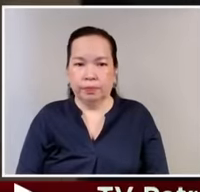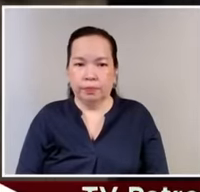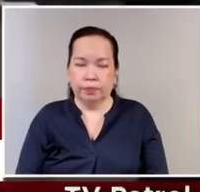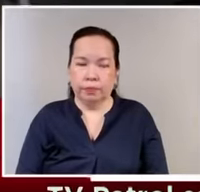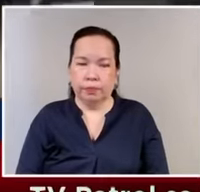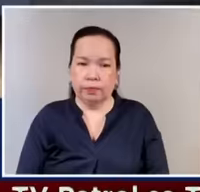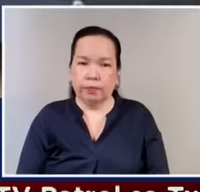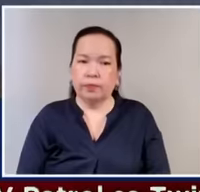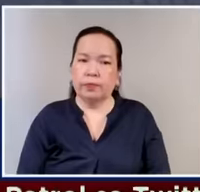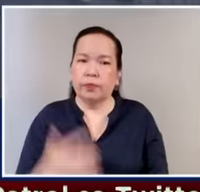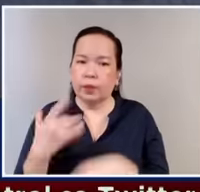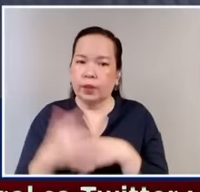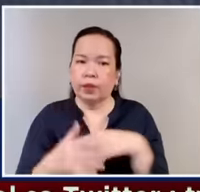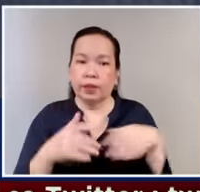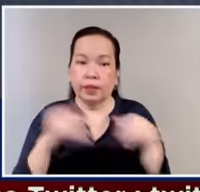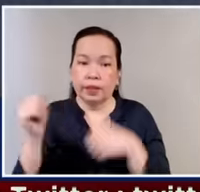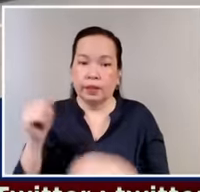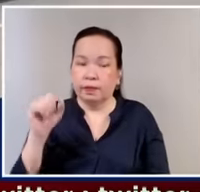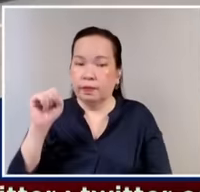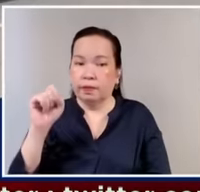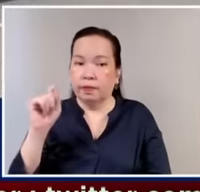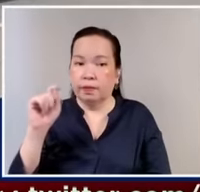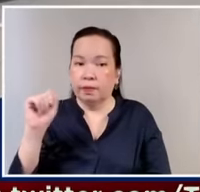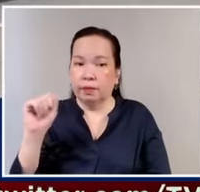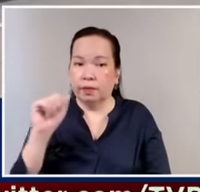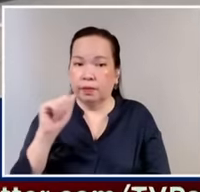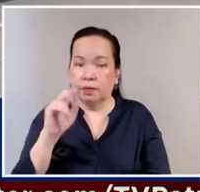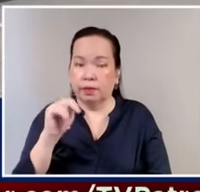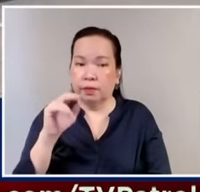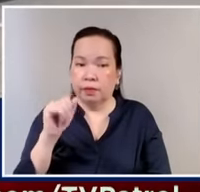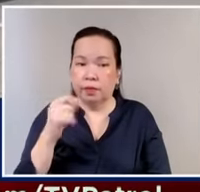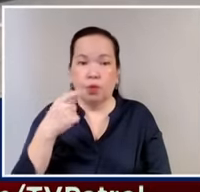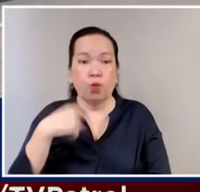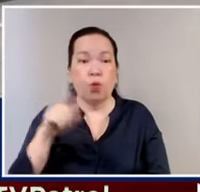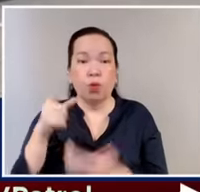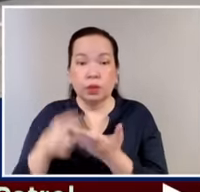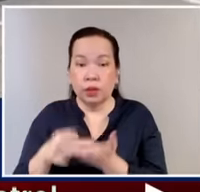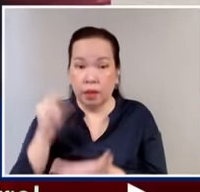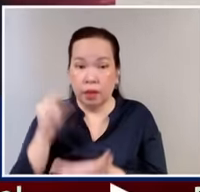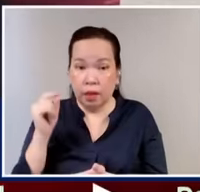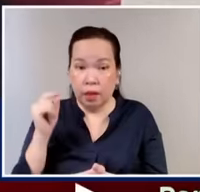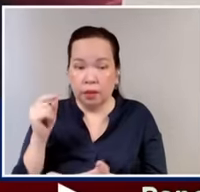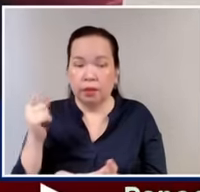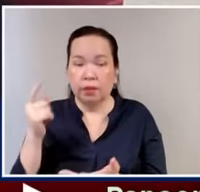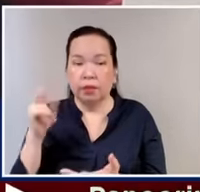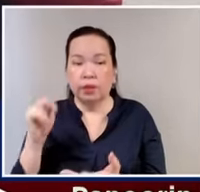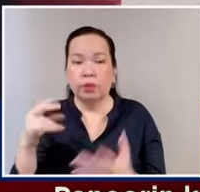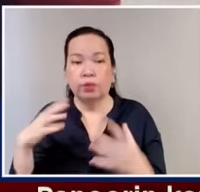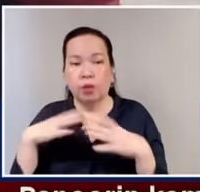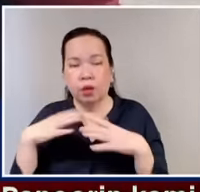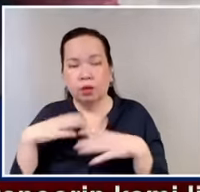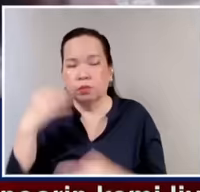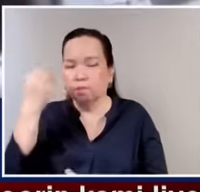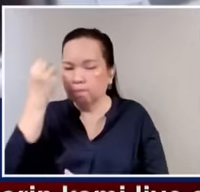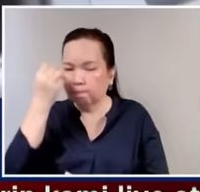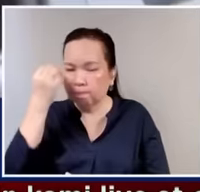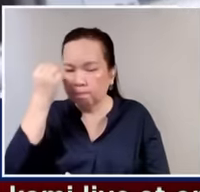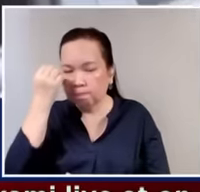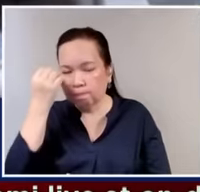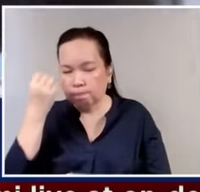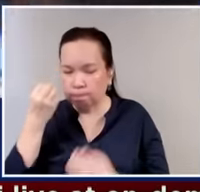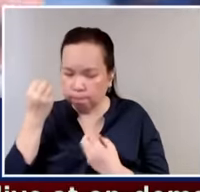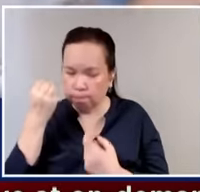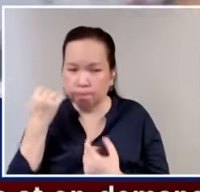Maagang umalis sa Santa Ana, Manila ang pamilya ni Camille na biyaheng Tarlac para magbakasyon at magnilay-nilay ngayong Semana Santa.